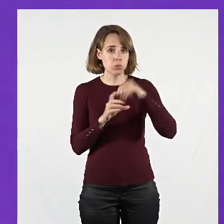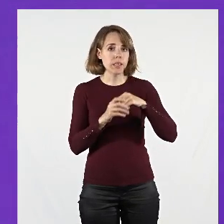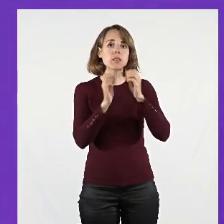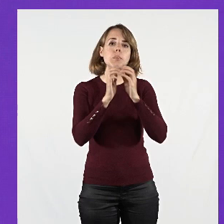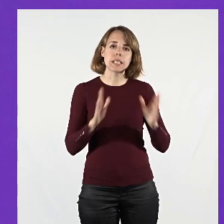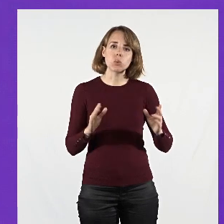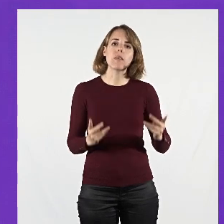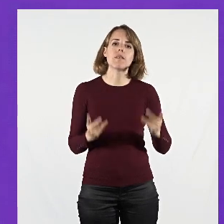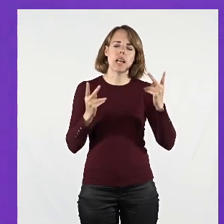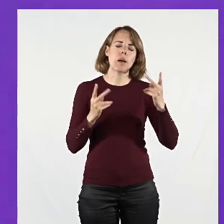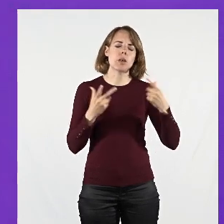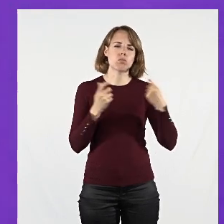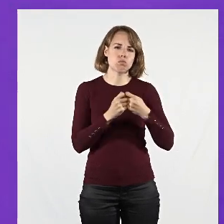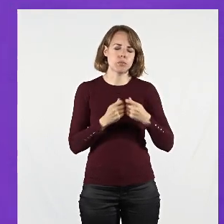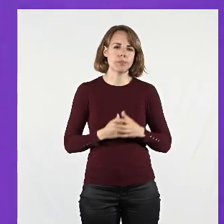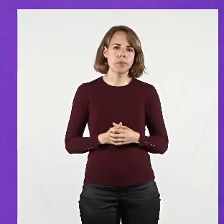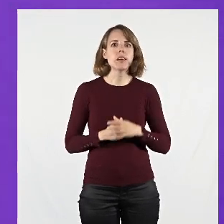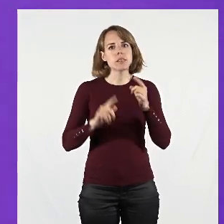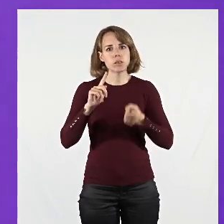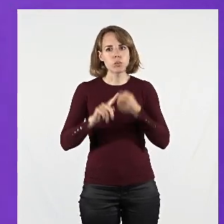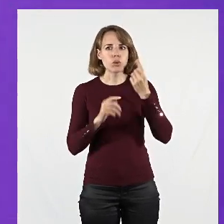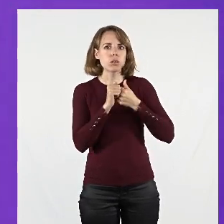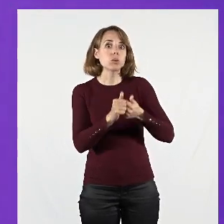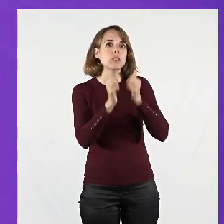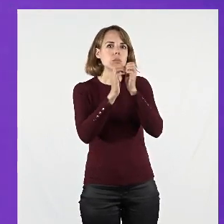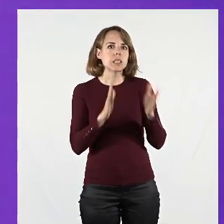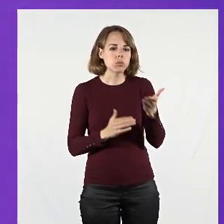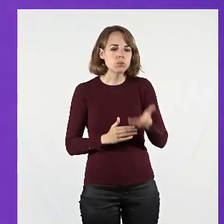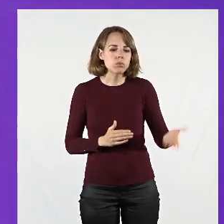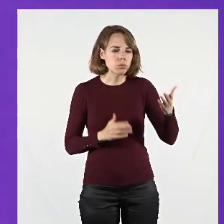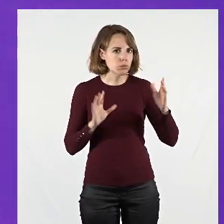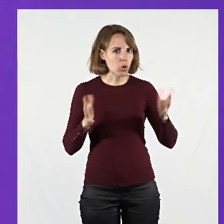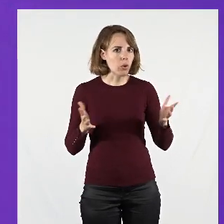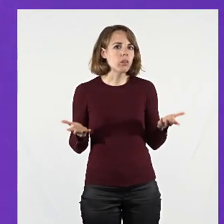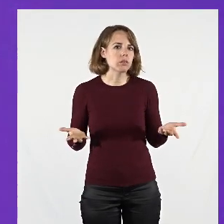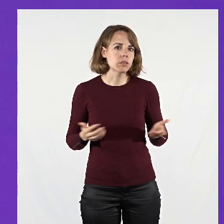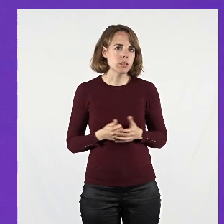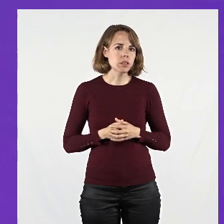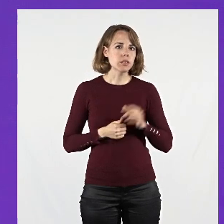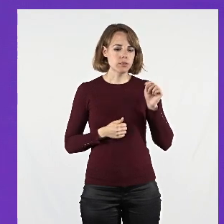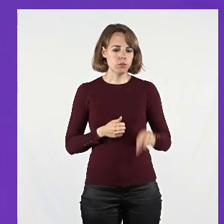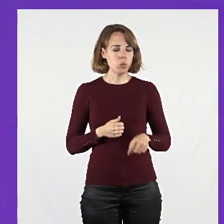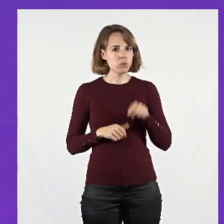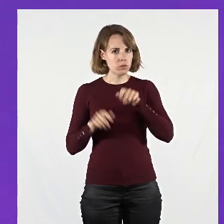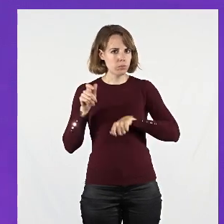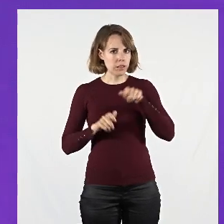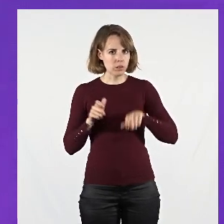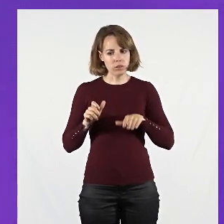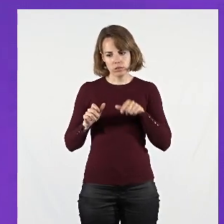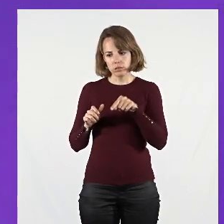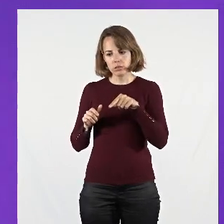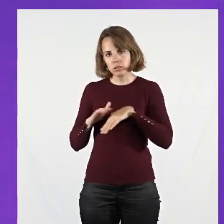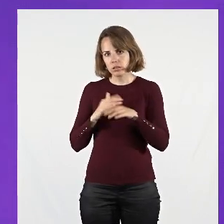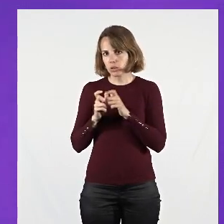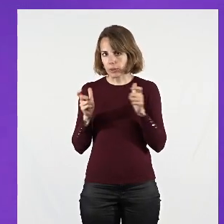les spécificités du domicile, et cela passe aussi par la formation des différents acteurs de l'entreprise. Donc en EHPAD ou au